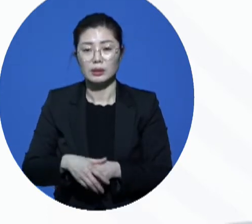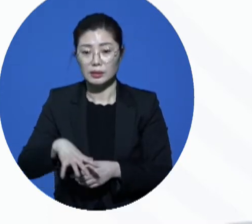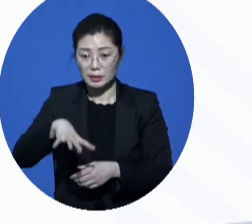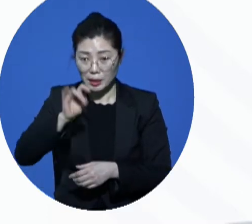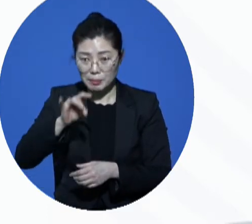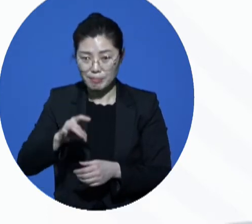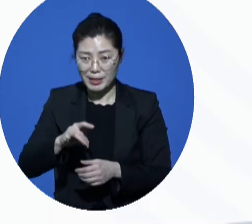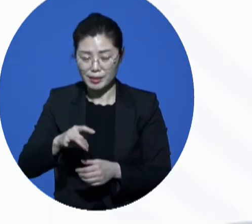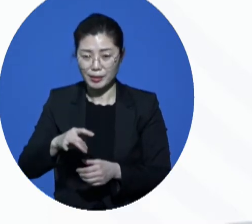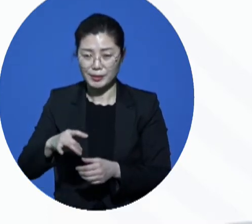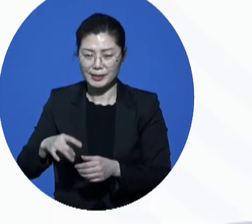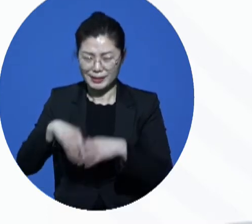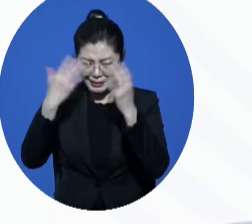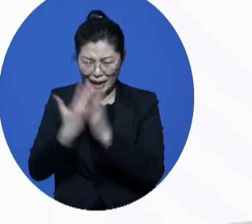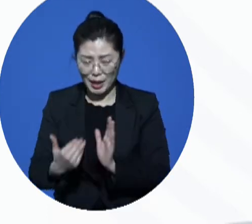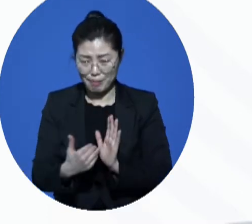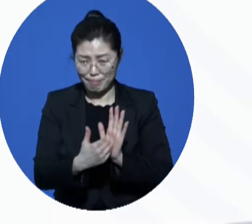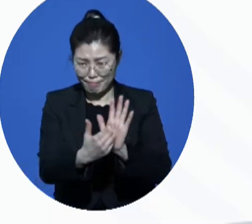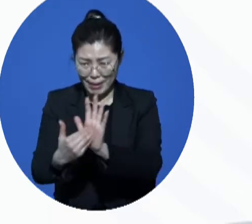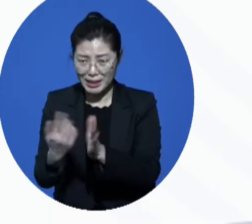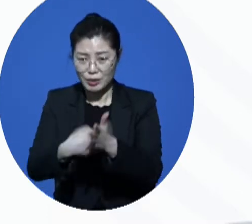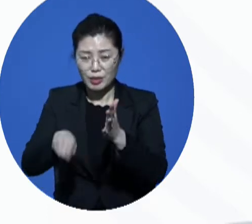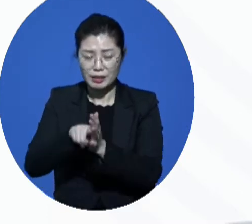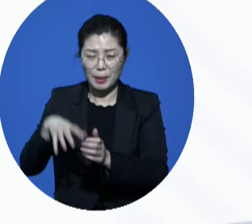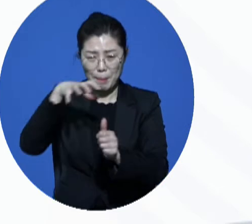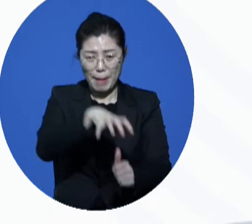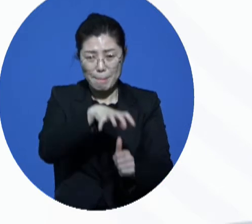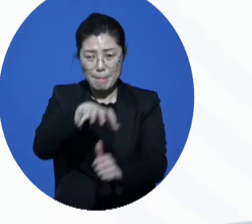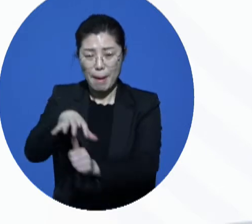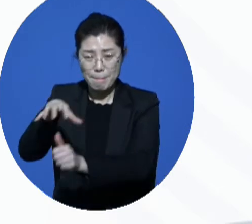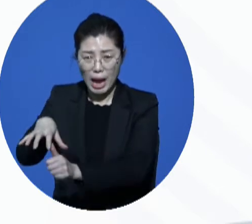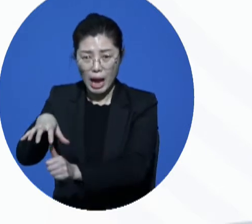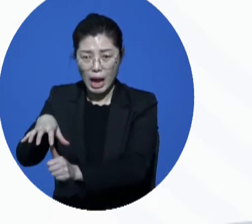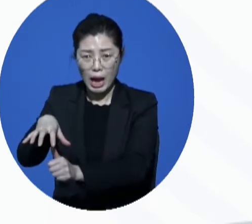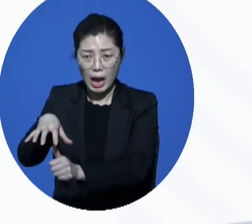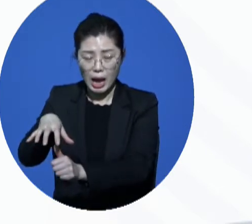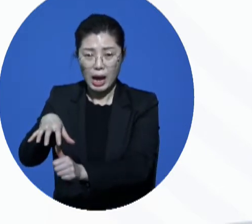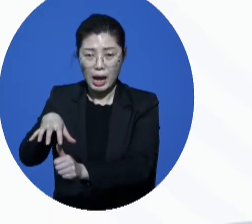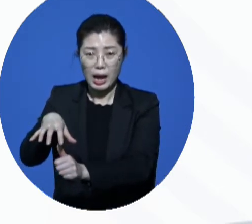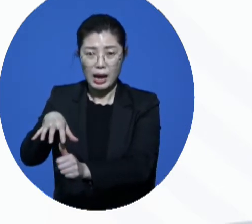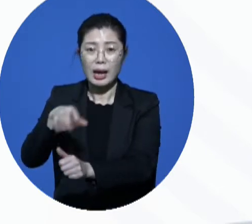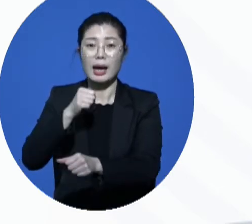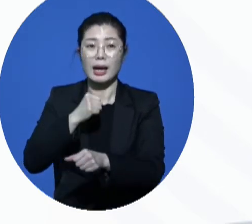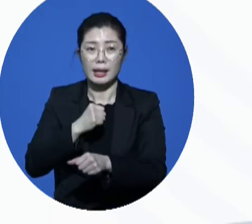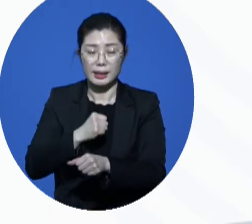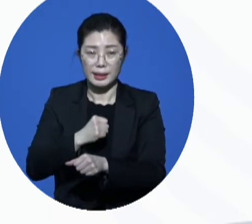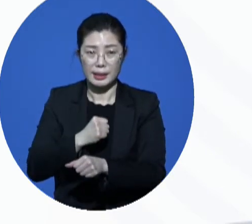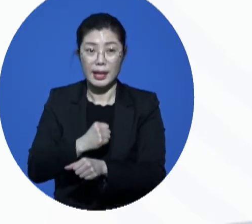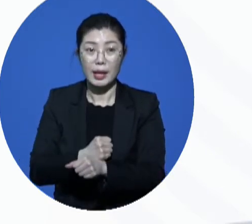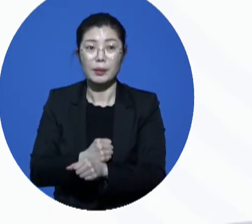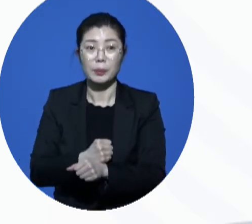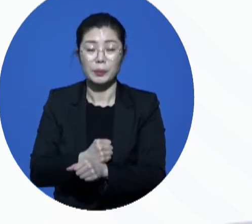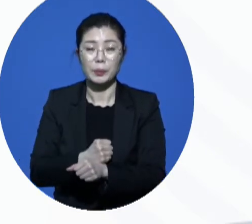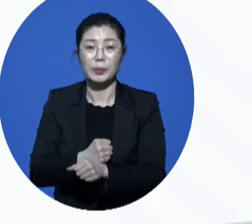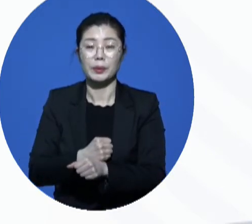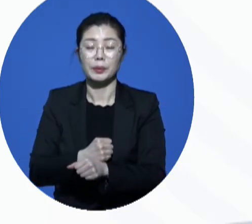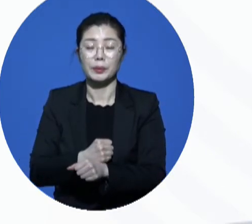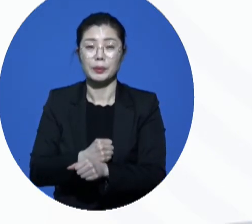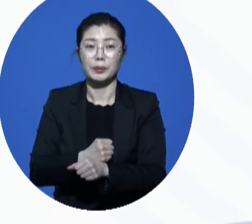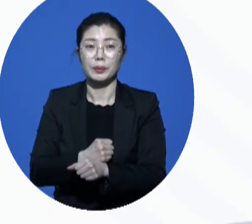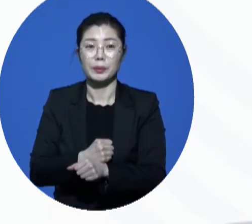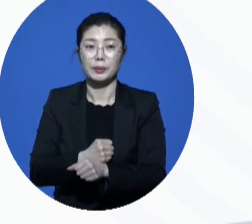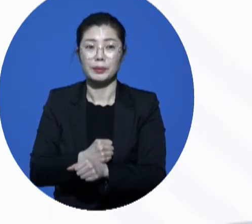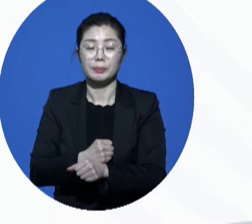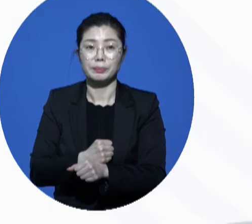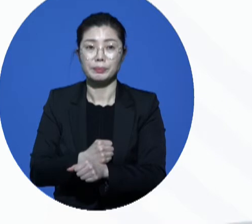격리하는 코호트 격리와 예방적 차원에서의 어떤 격리를 이야기하는 예방적 코호트 개념을 통합해서 사용하는